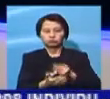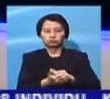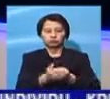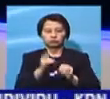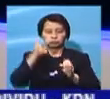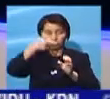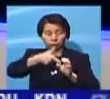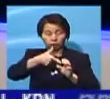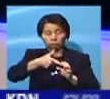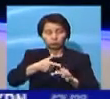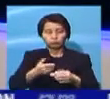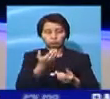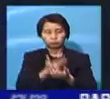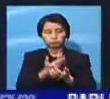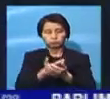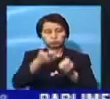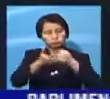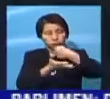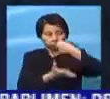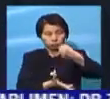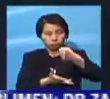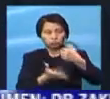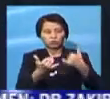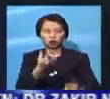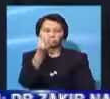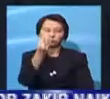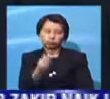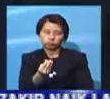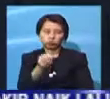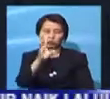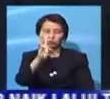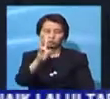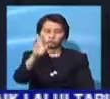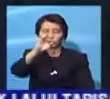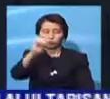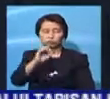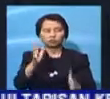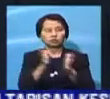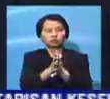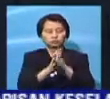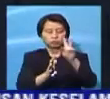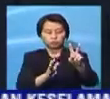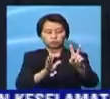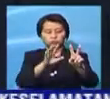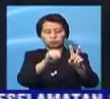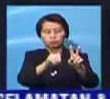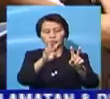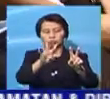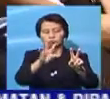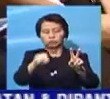syarikat. Pendapatan Petronas bagaimanapun susut 17% menjadi